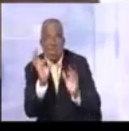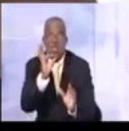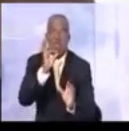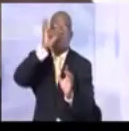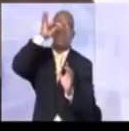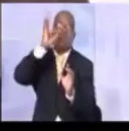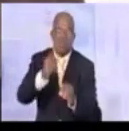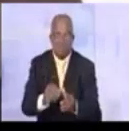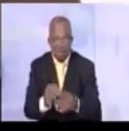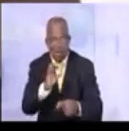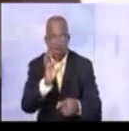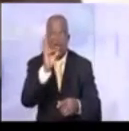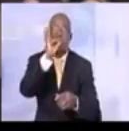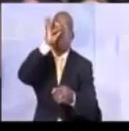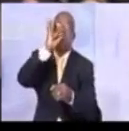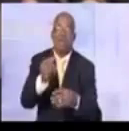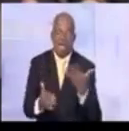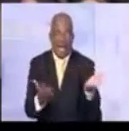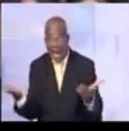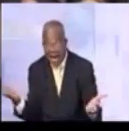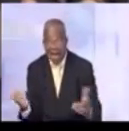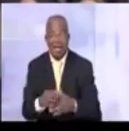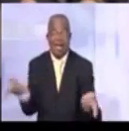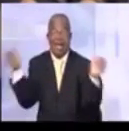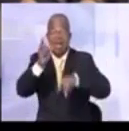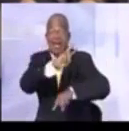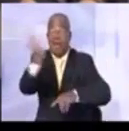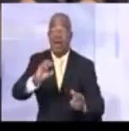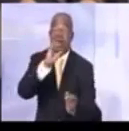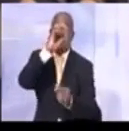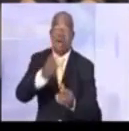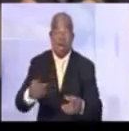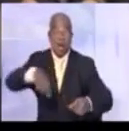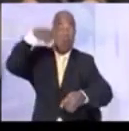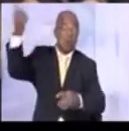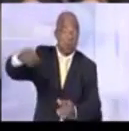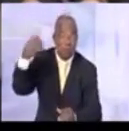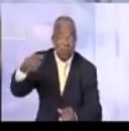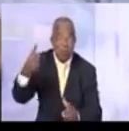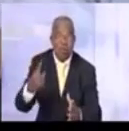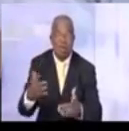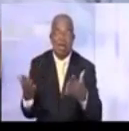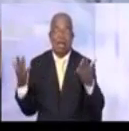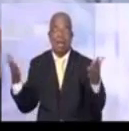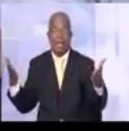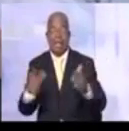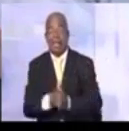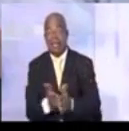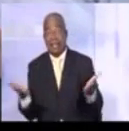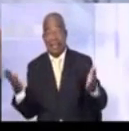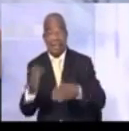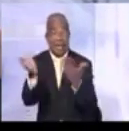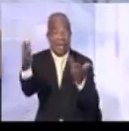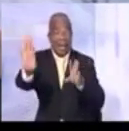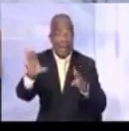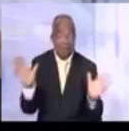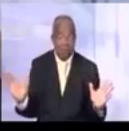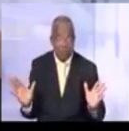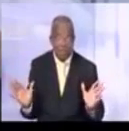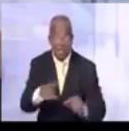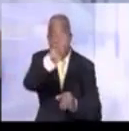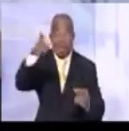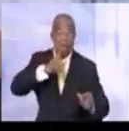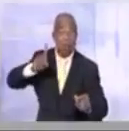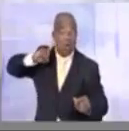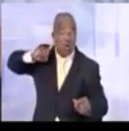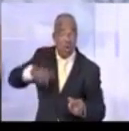par l'autorité de régulation de la restauration et des métiers de l'alimentation. Nous avons décidé d'entrer en guerre